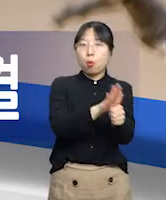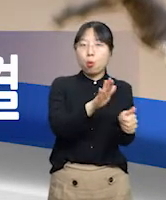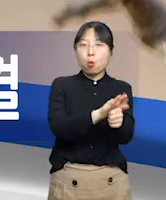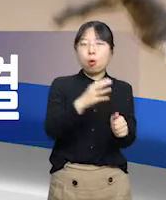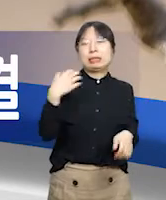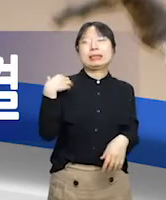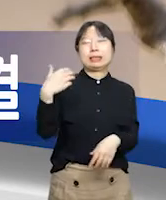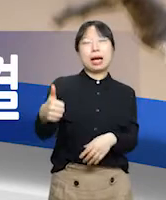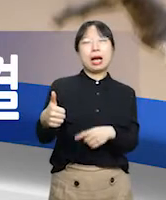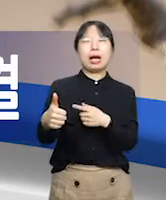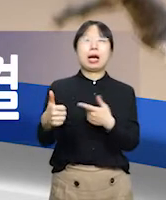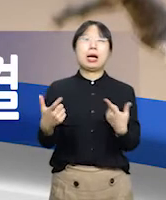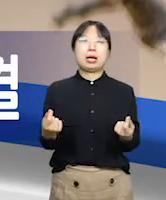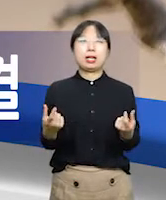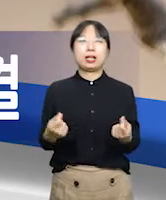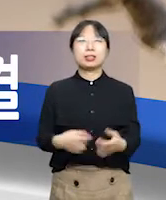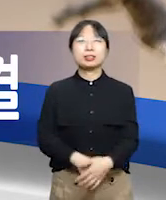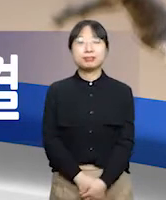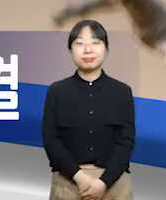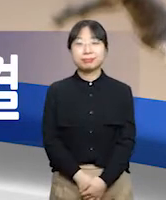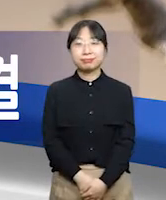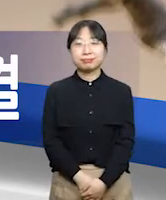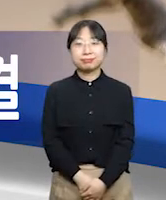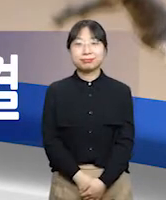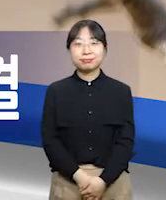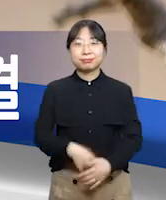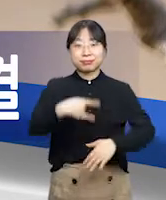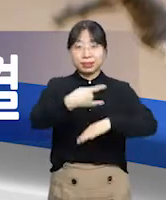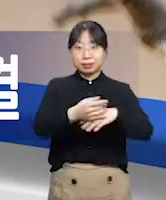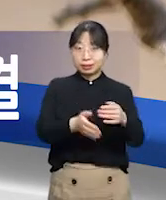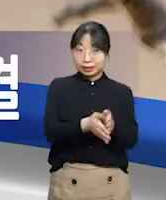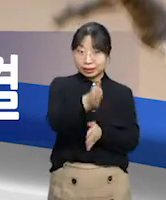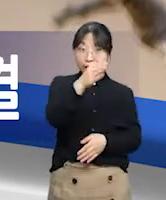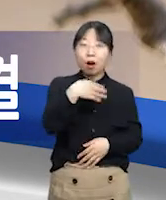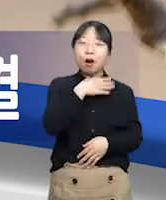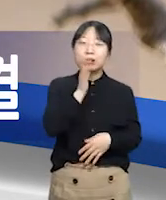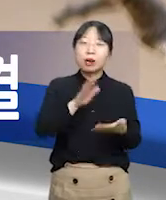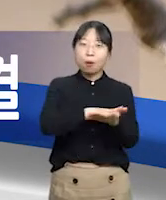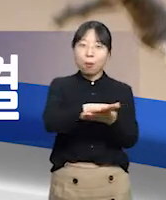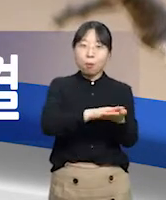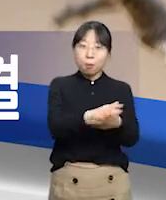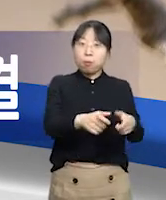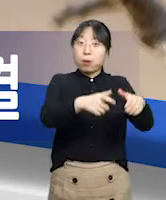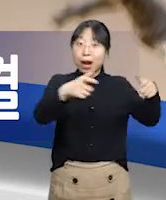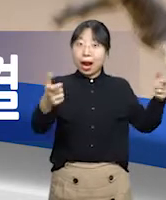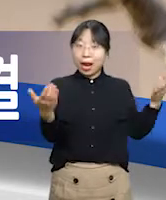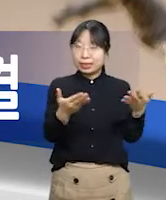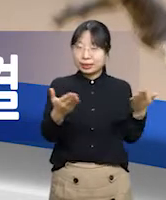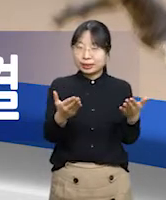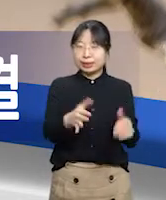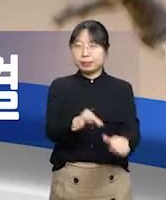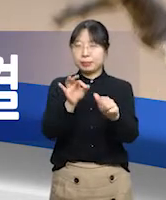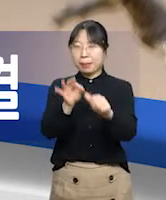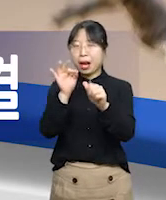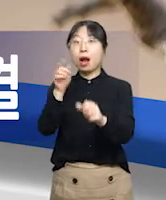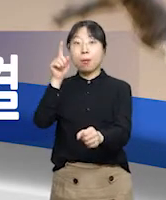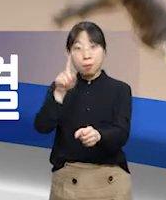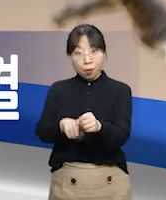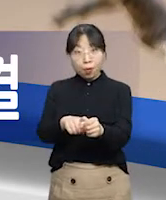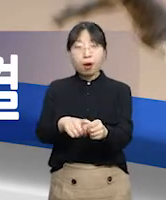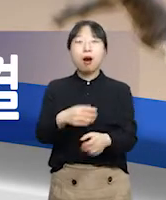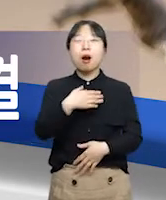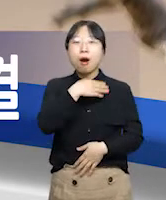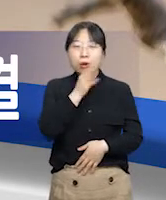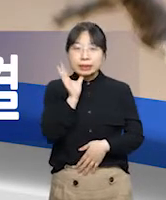맞춤 운동 지도를 하는 시니어들을 말하는데요. 이에 의왕시는 어르신 놀이터 활성화 및 노인 일자리 창출을 위한